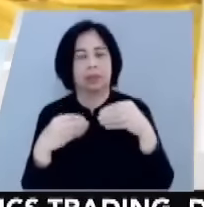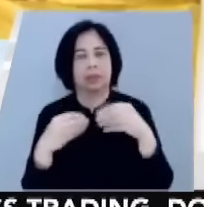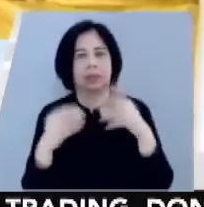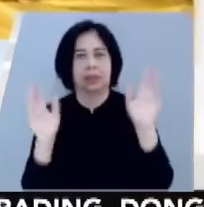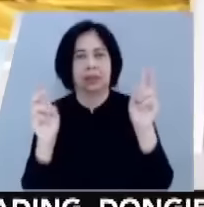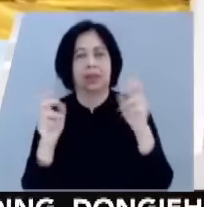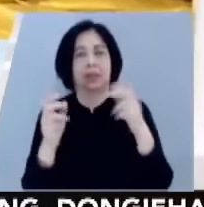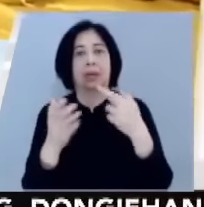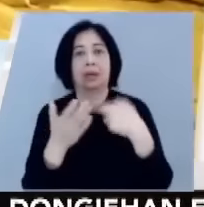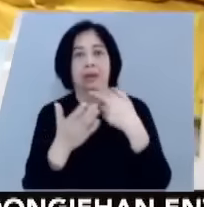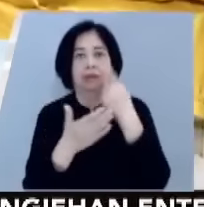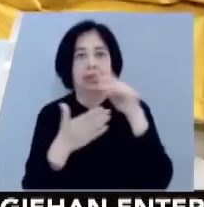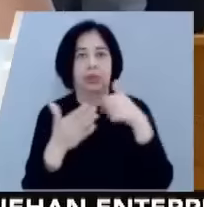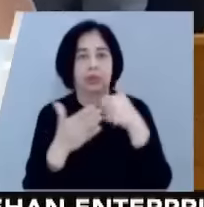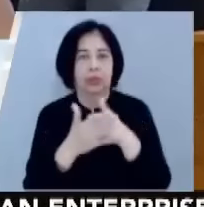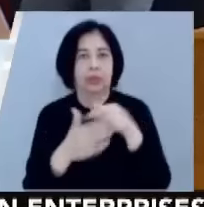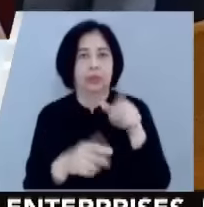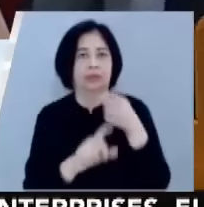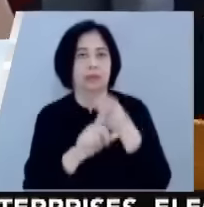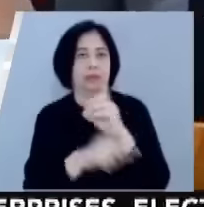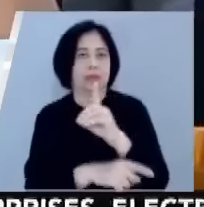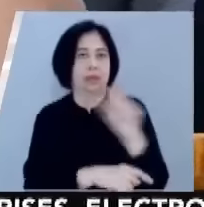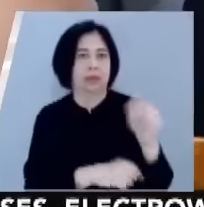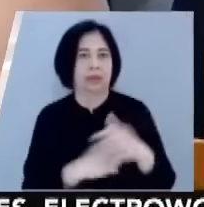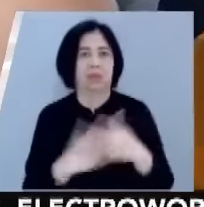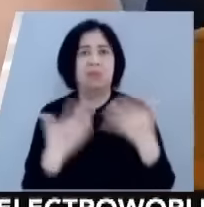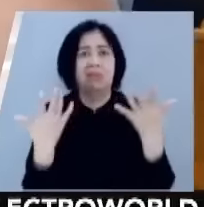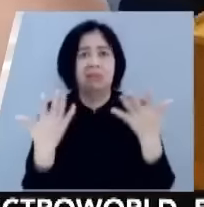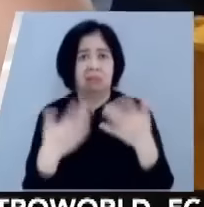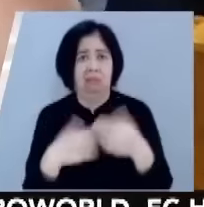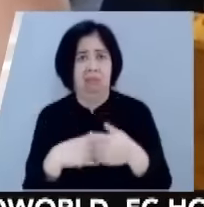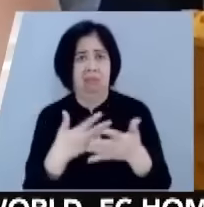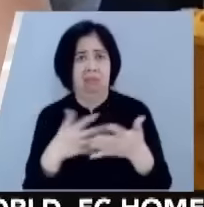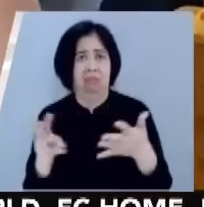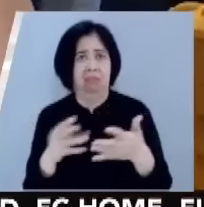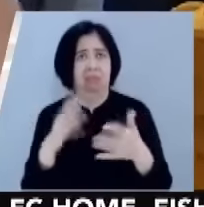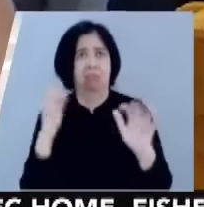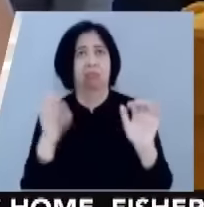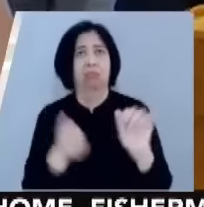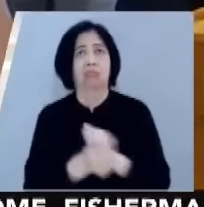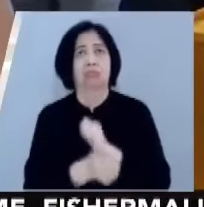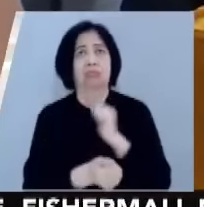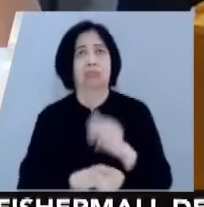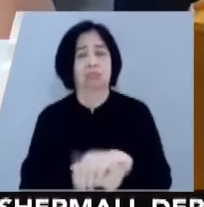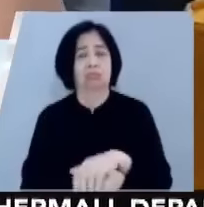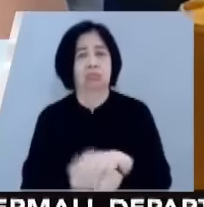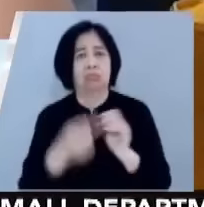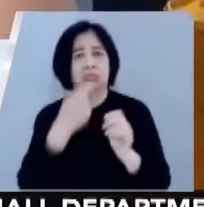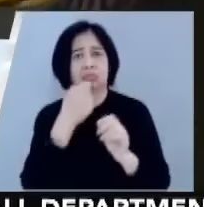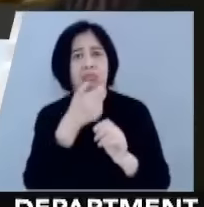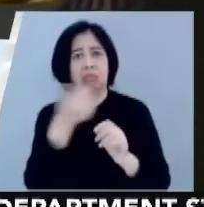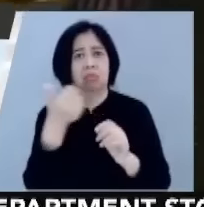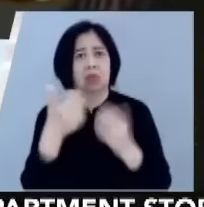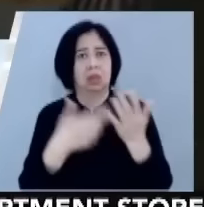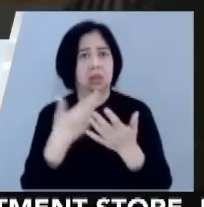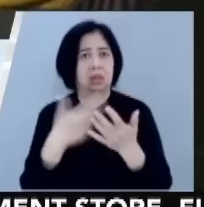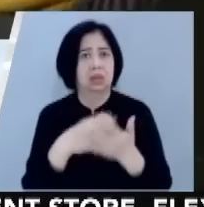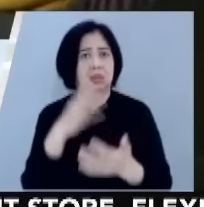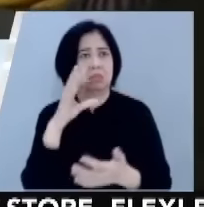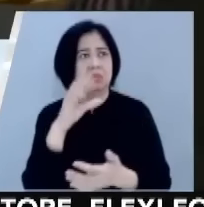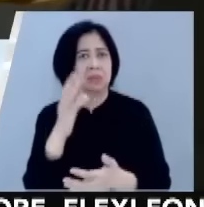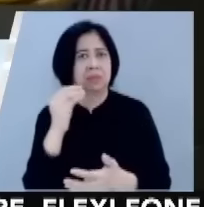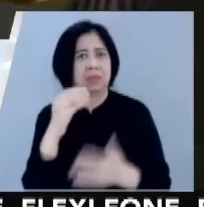ng Department of Agriculture. Wala na, sayang nga eh, naubos na eh. Kasi ang ibang bigas dito nasa 50 plus, ay